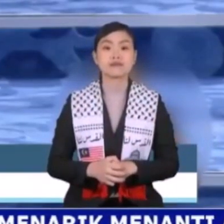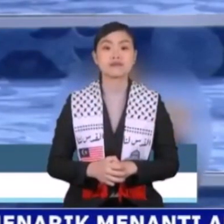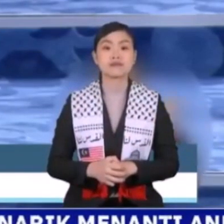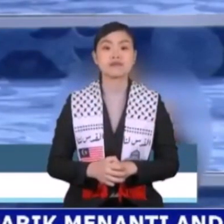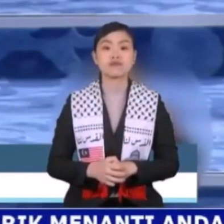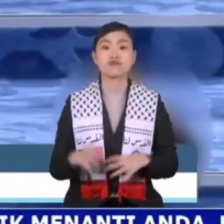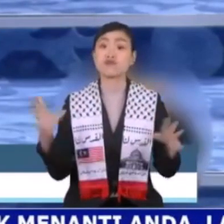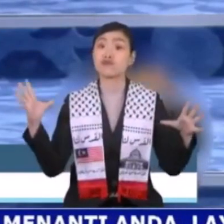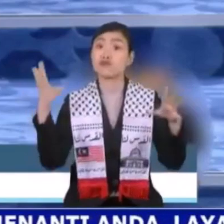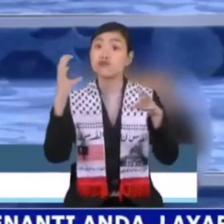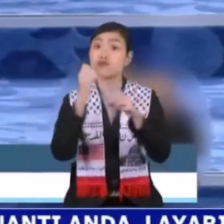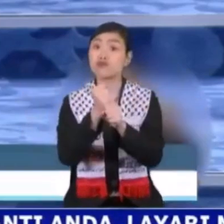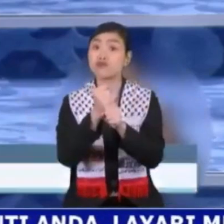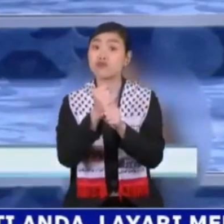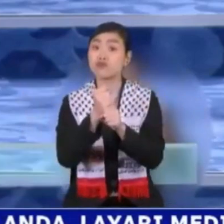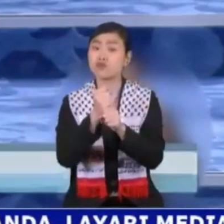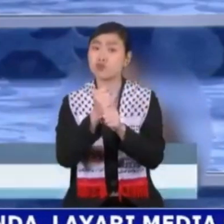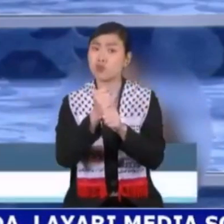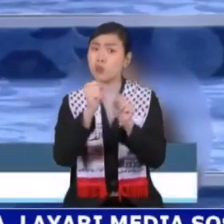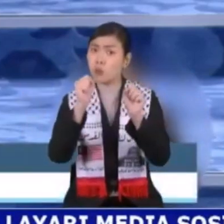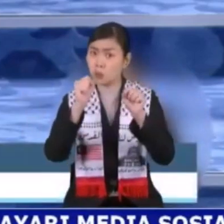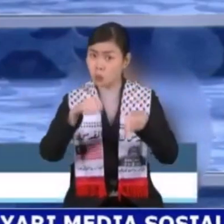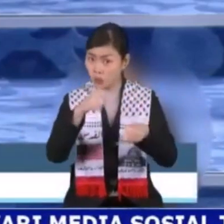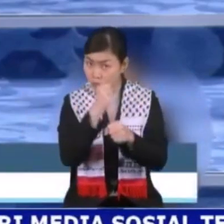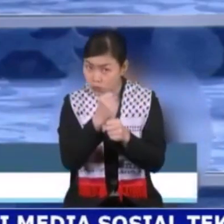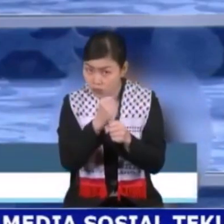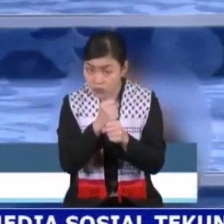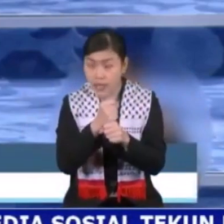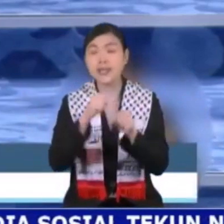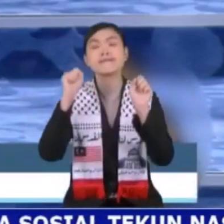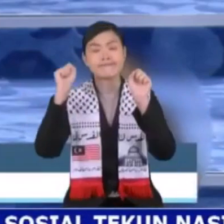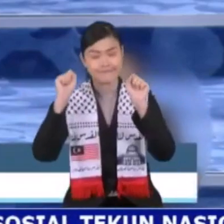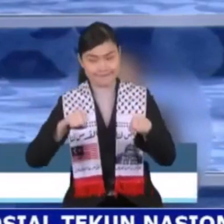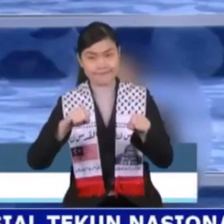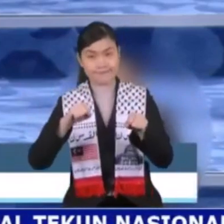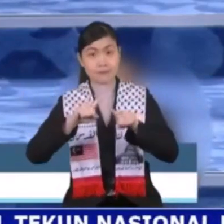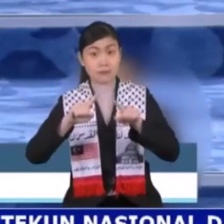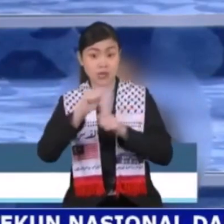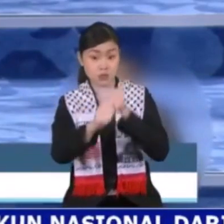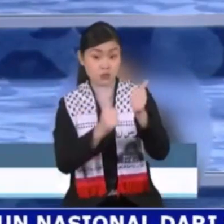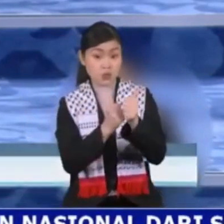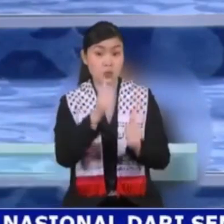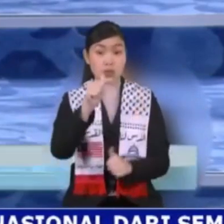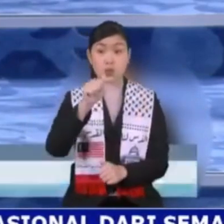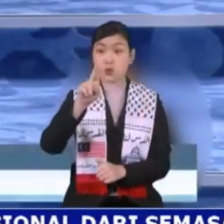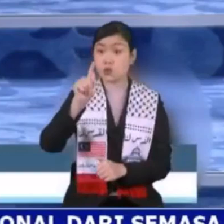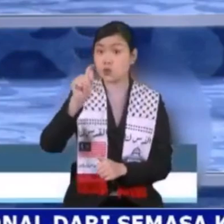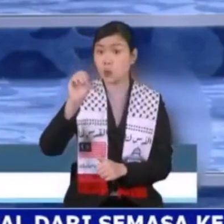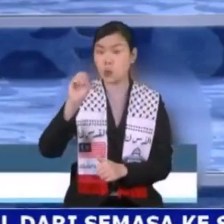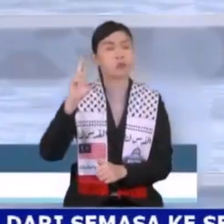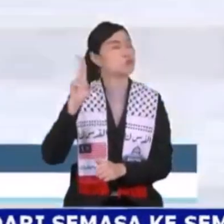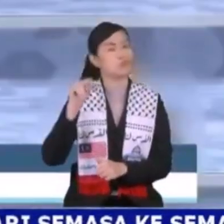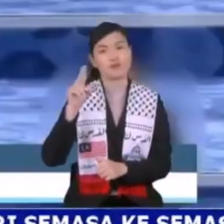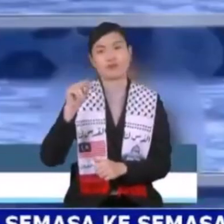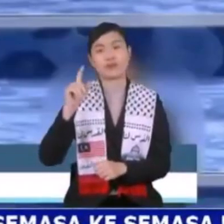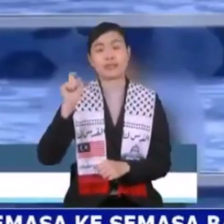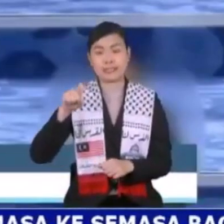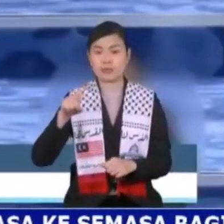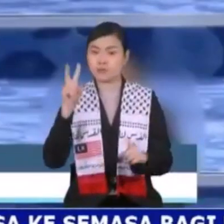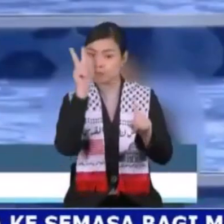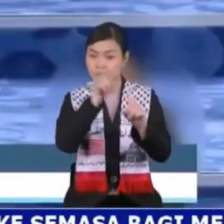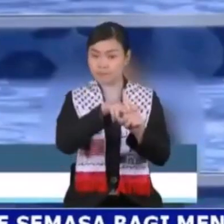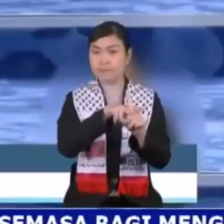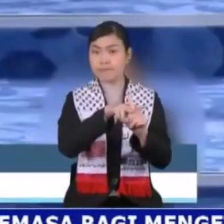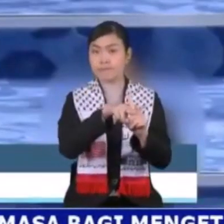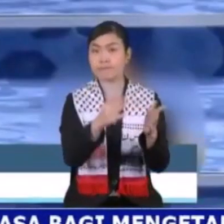Jadi kesimpulannya, apakah boleh? Jawapannya ya. Apakah automatik? Tidak. Kena mohon. Ada syarat? Ya.